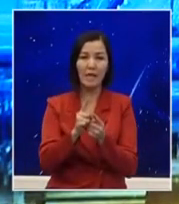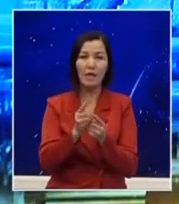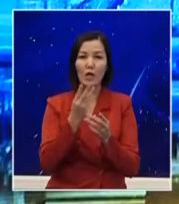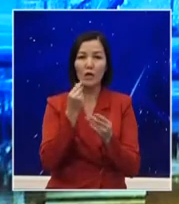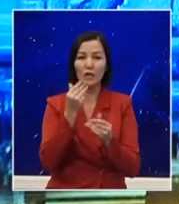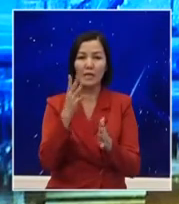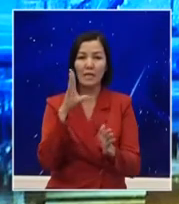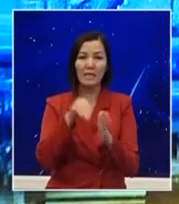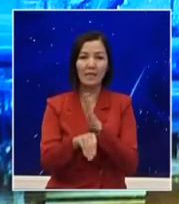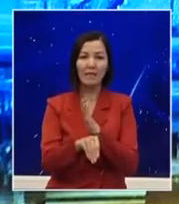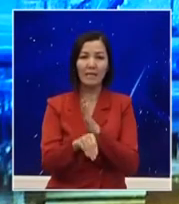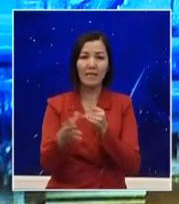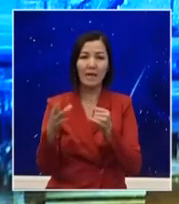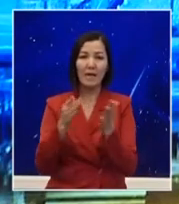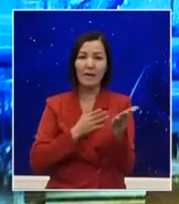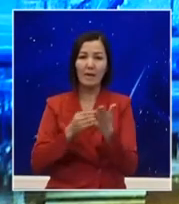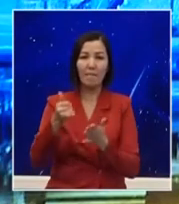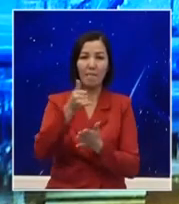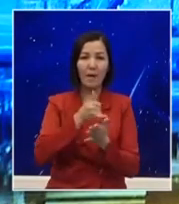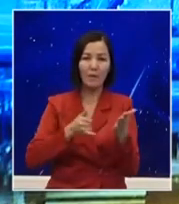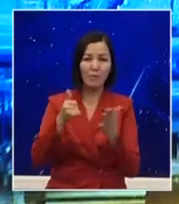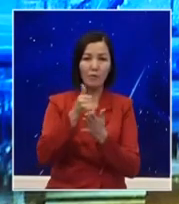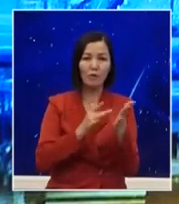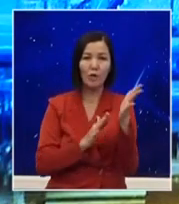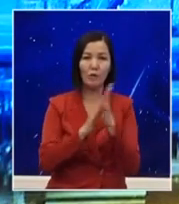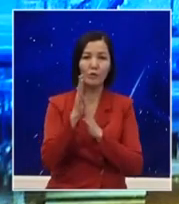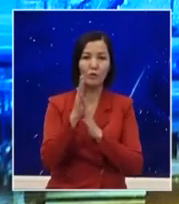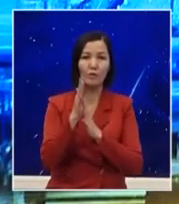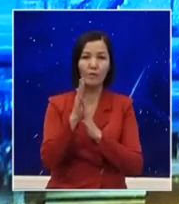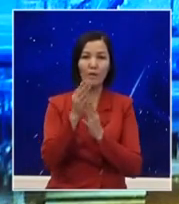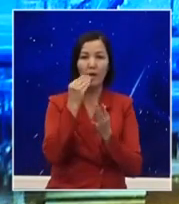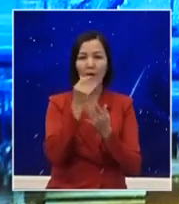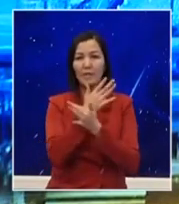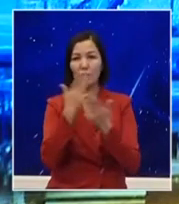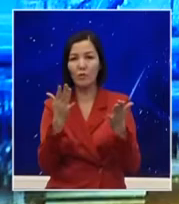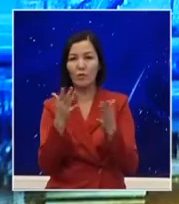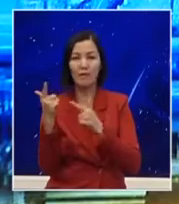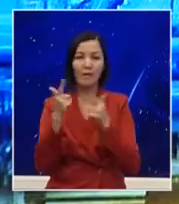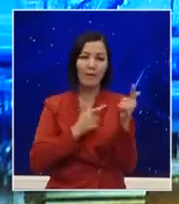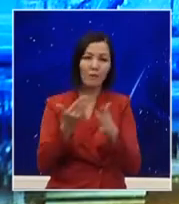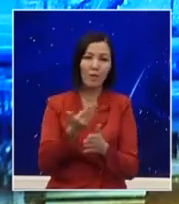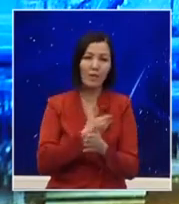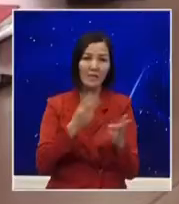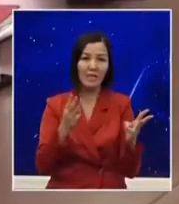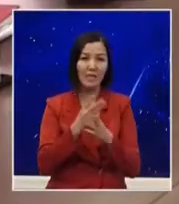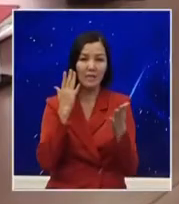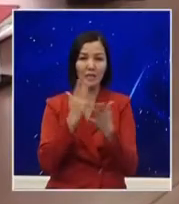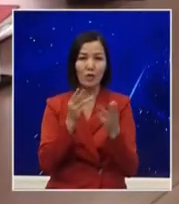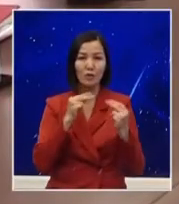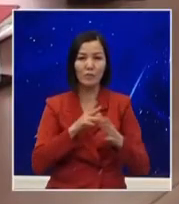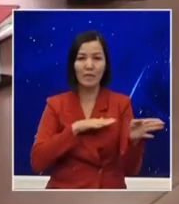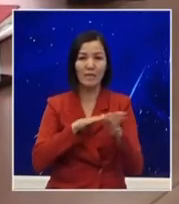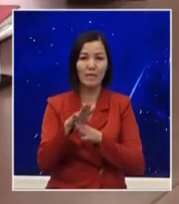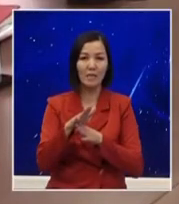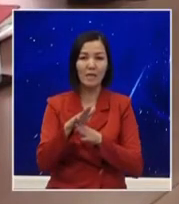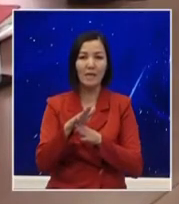инвесторлар аграрлы аймақта майбұршақ өндірумен қоса оны адам тұтынатын азық-түлік ретінде дайындауға ниетті. Бұл жұмыстарды іске асыру